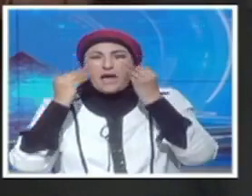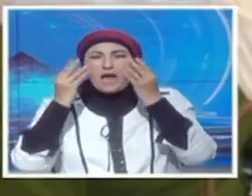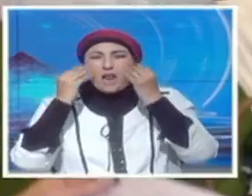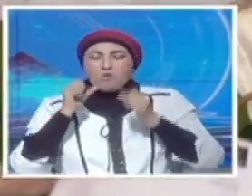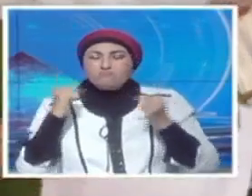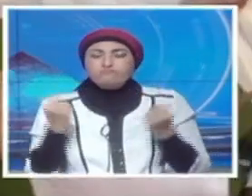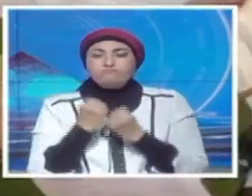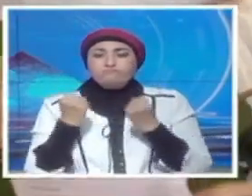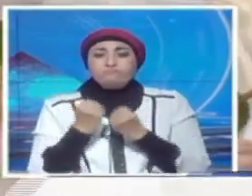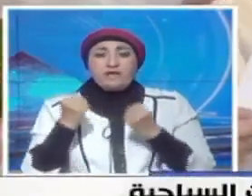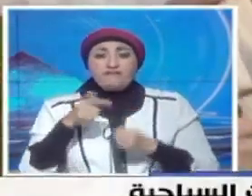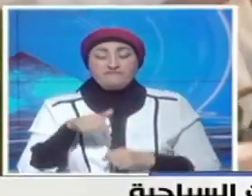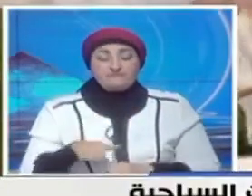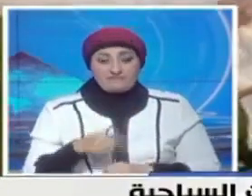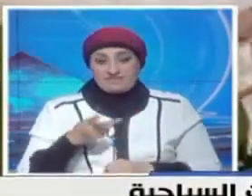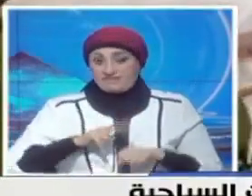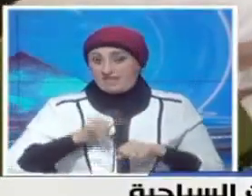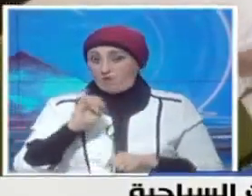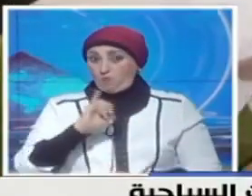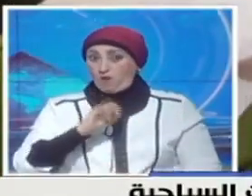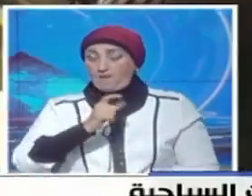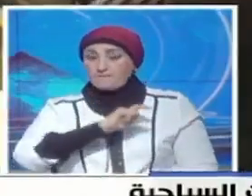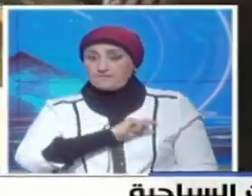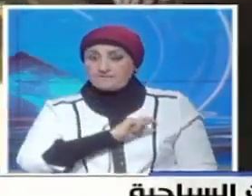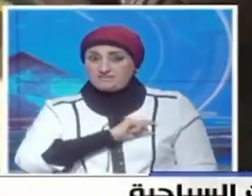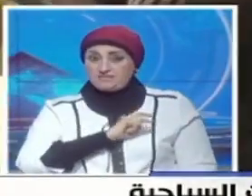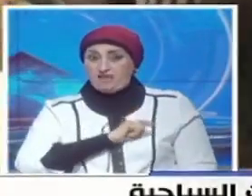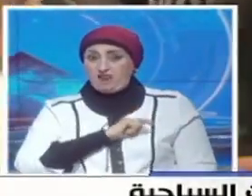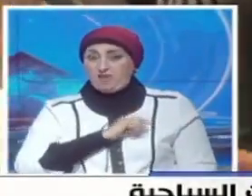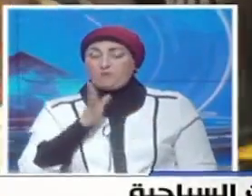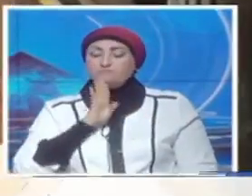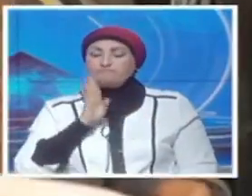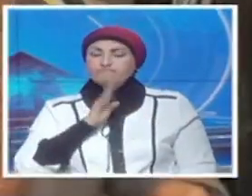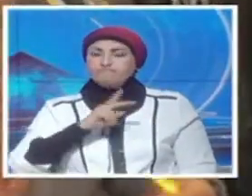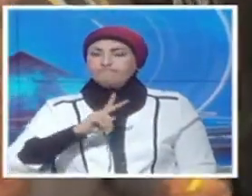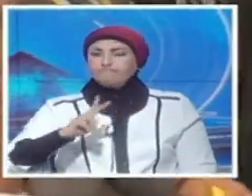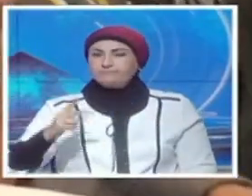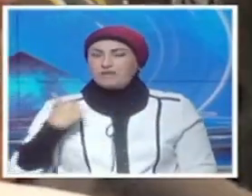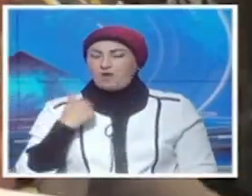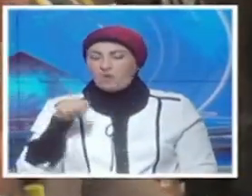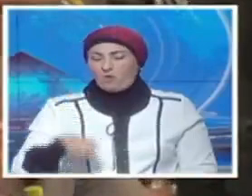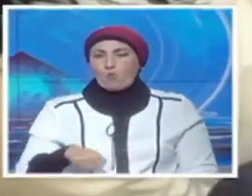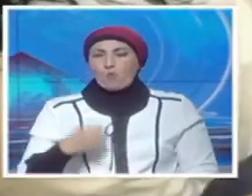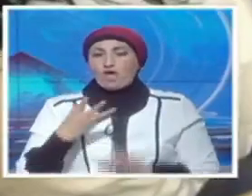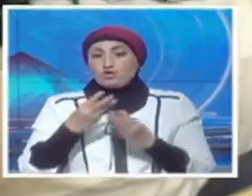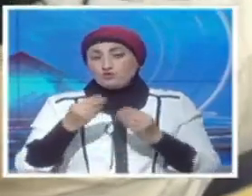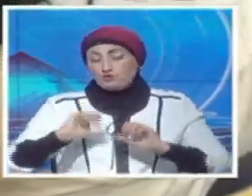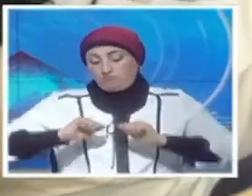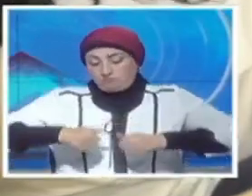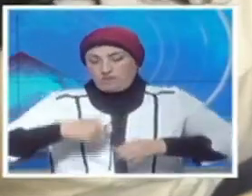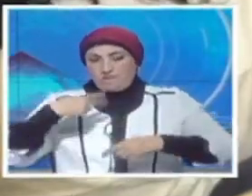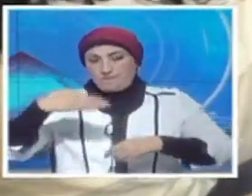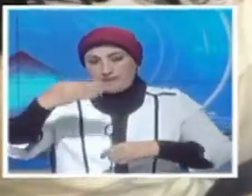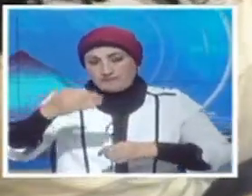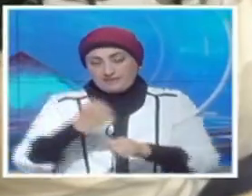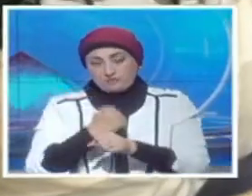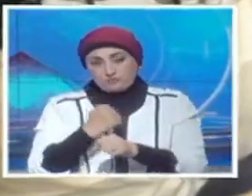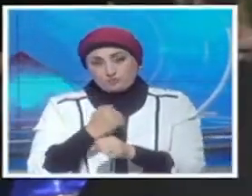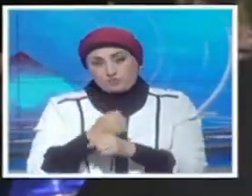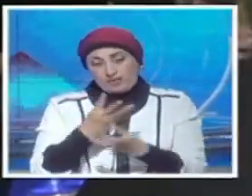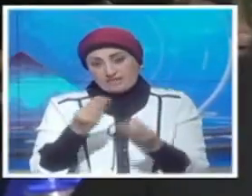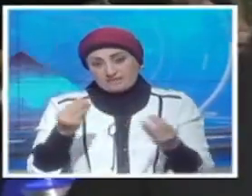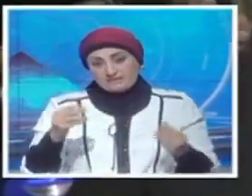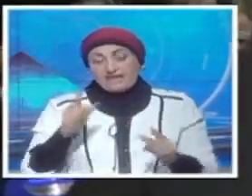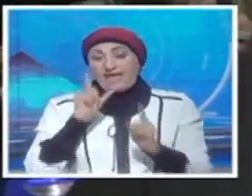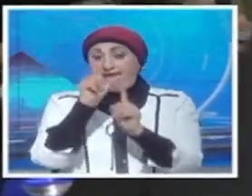عليها علميا. ثقل مهارات الطلبه لسوق العمل وتدريبهم وفتح مجالات وفرص عمل متعدده لهم